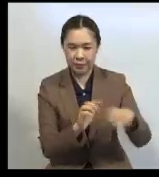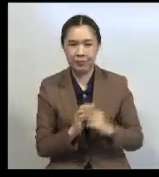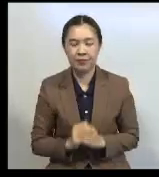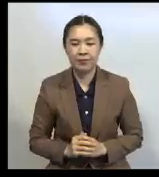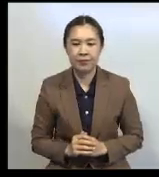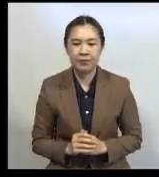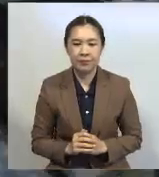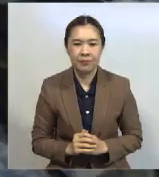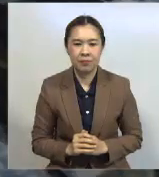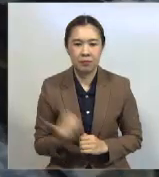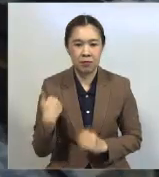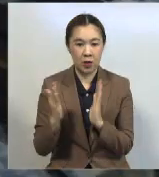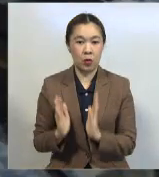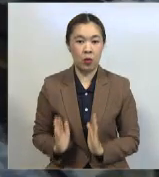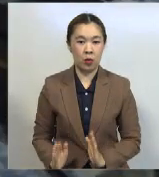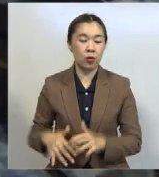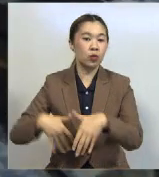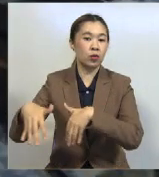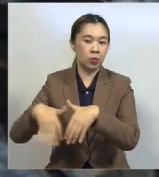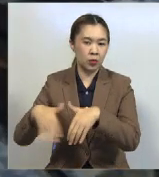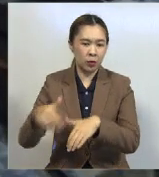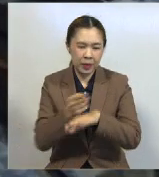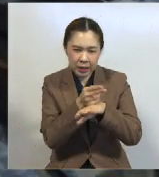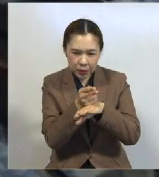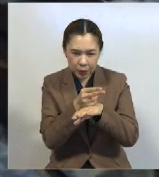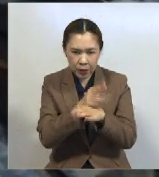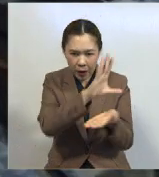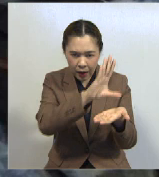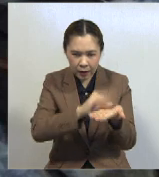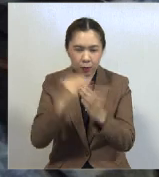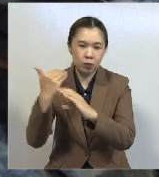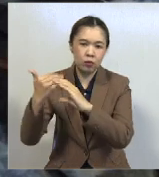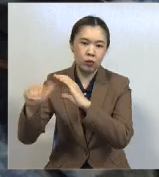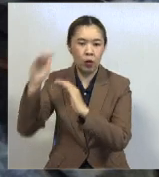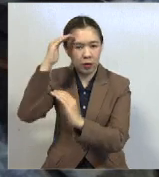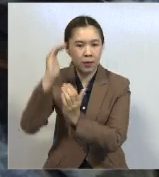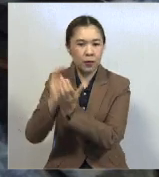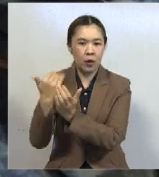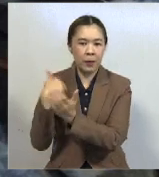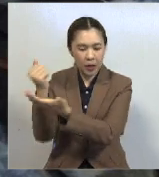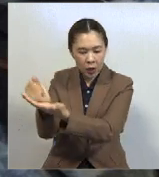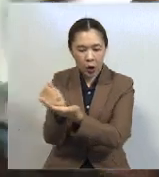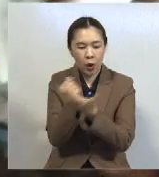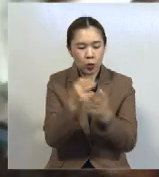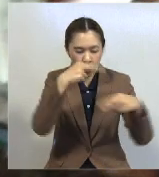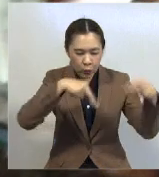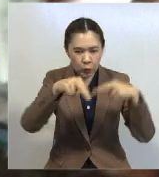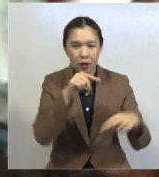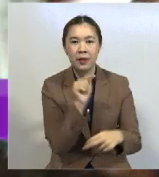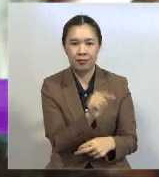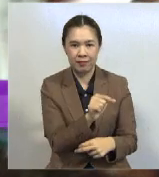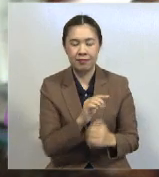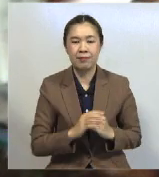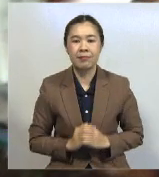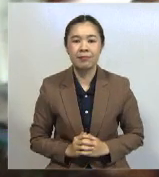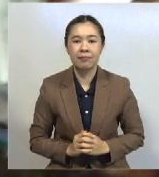คลิปในช่วงที่พลเมืองดีเนี่ยได้มีการถ่ายแล้วก็ส่งให้กับเจ้าหน้าที่เพื่อให้จะช่วยตรวจสอบดูความชัดเจนด้วย ใช่ค่ะ